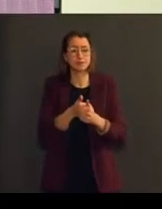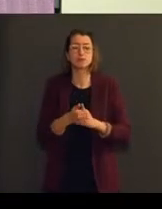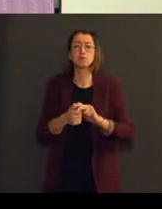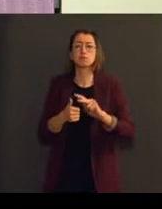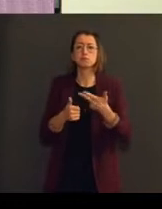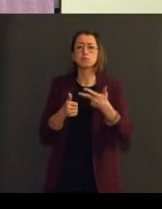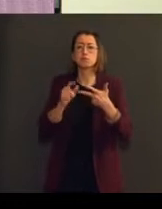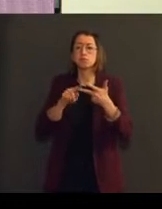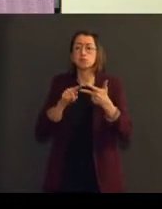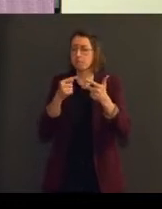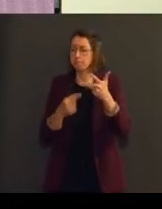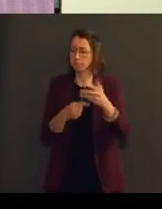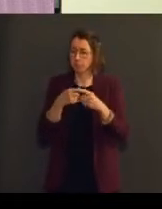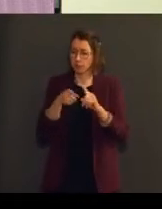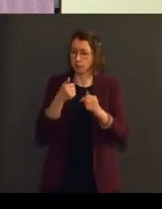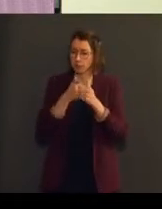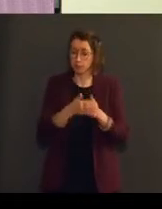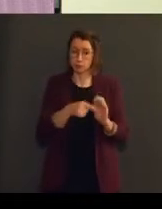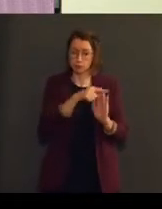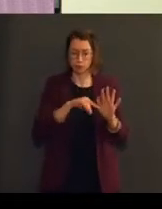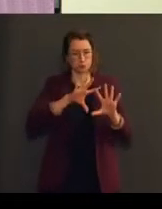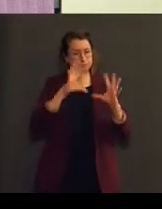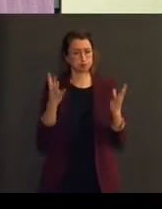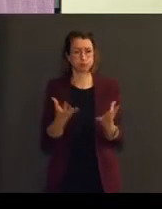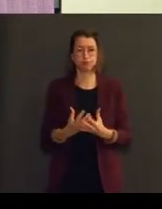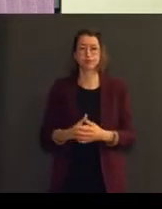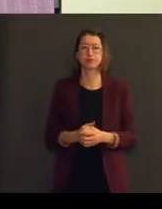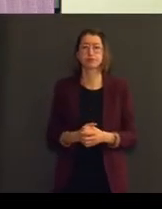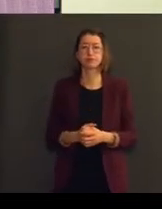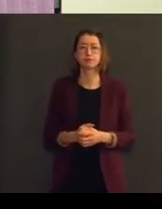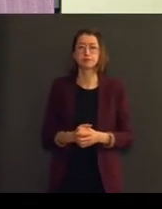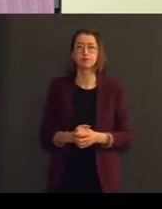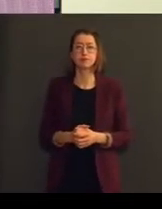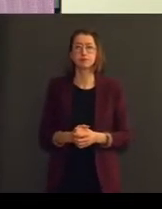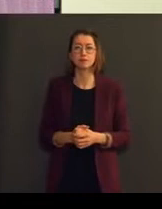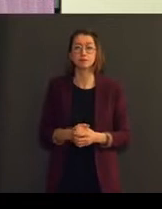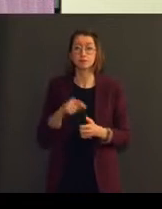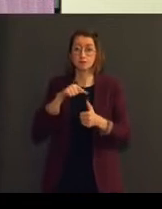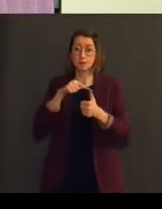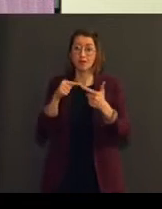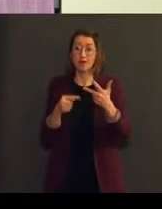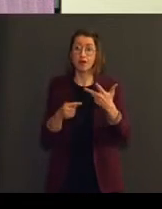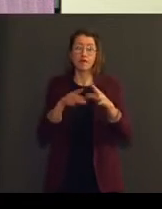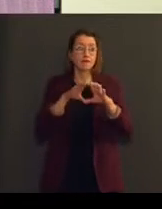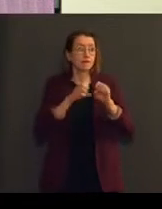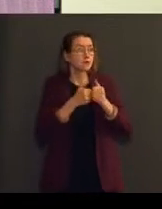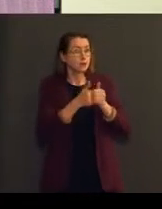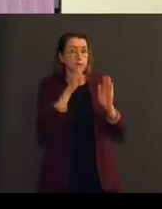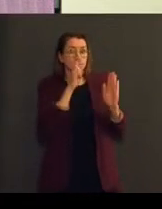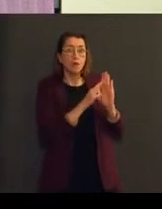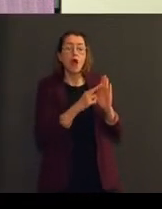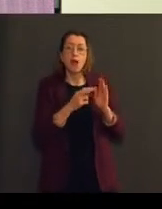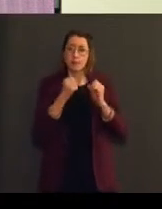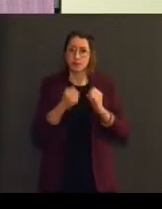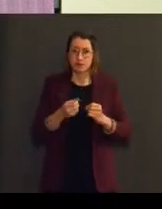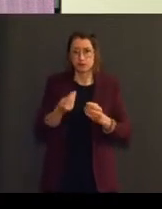longue date reste fondamental pour lutter contre l'évolution du virus. Si on a des symptômes, faites-vous tester. Et